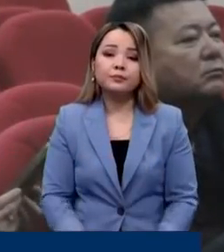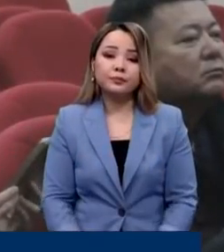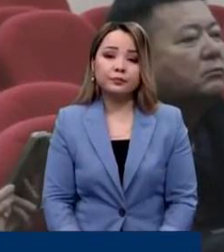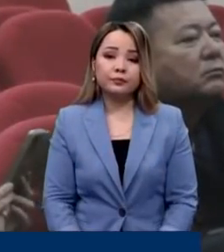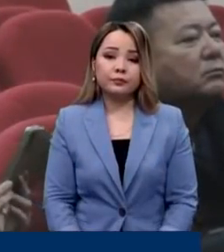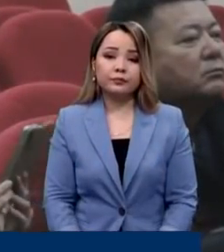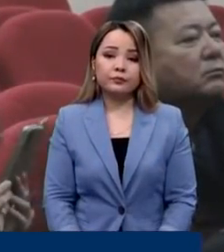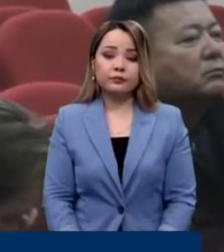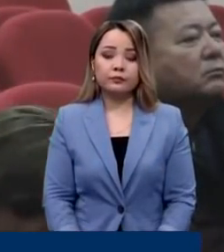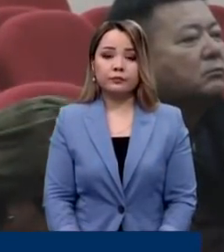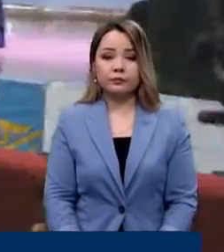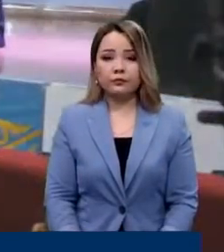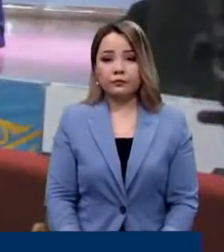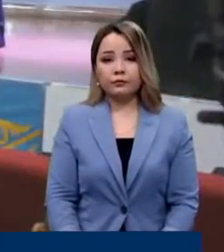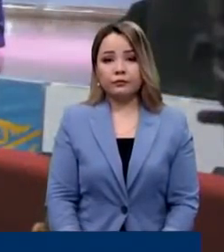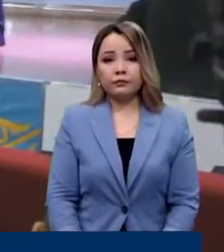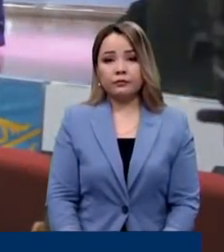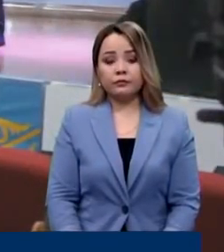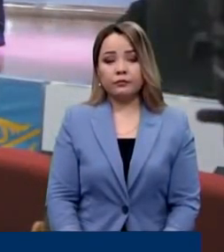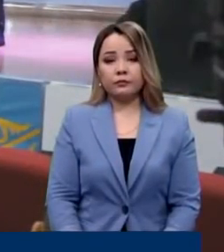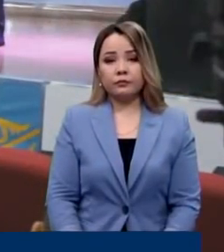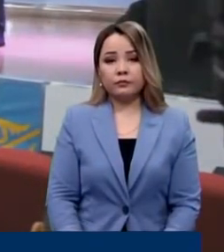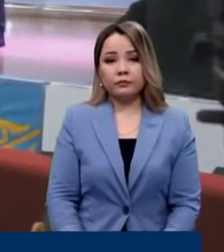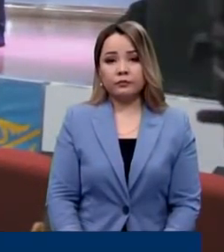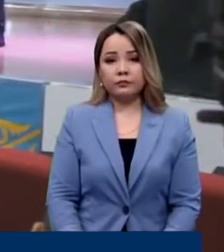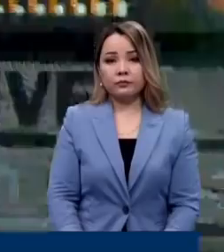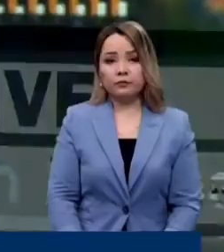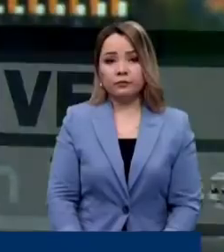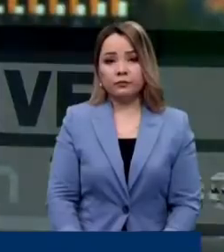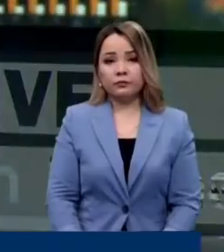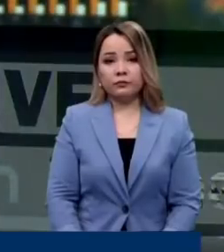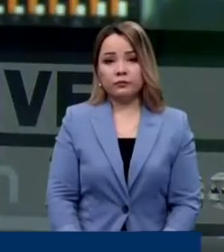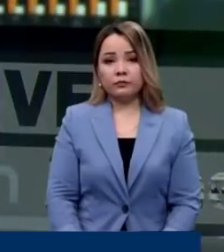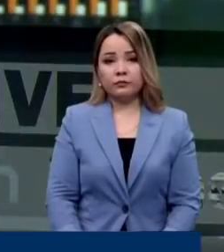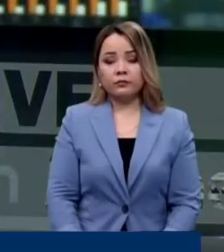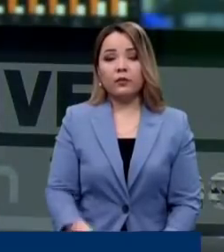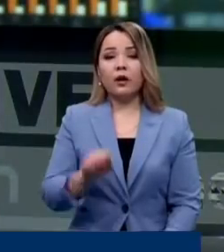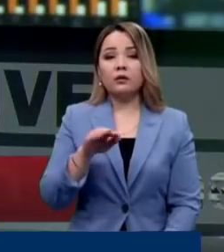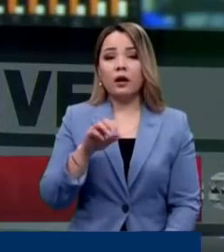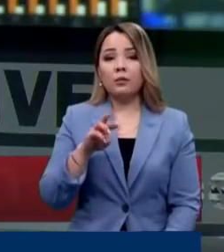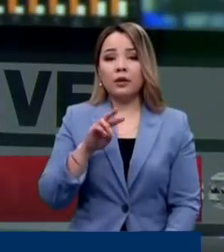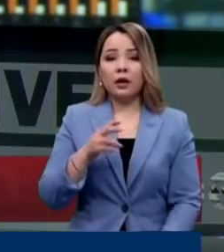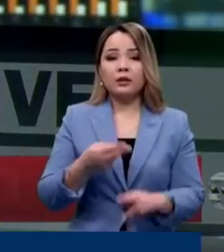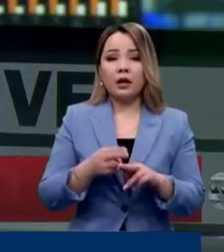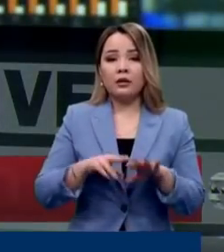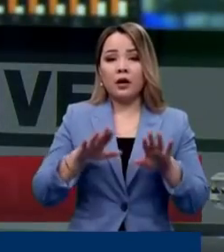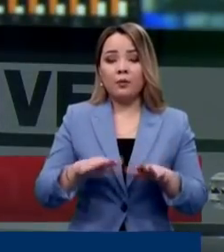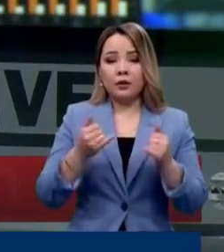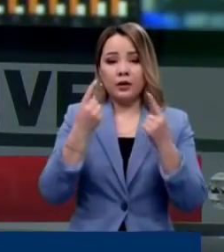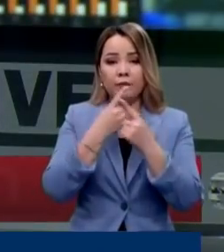Нұржанқызы, Мұхаммед Шаткам, Атамекен Бизнес. Атамекен Ұлттық кәсіпкерлер